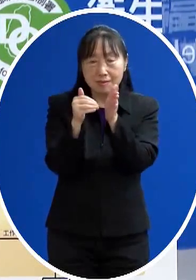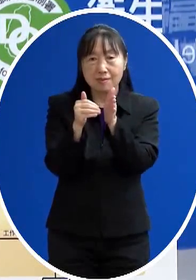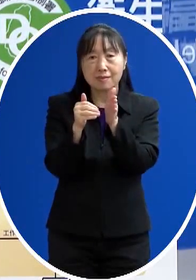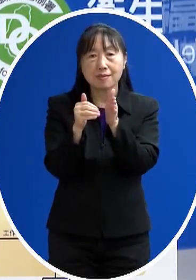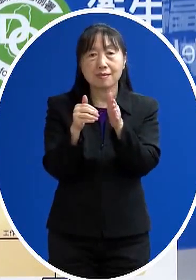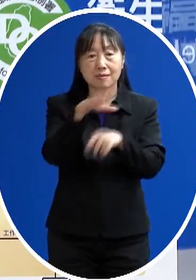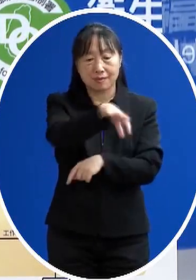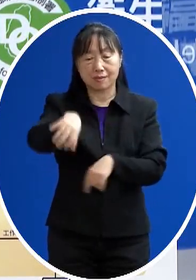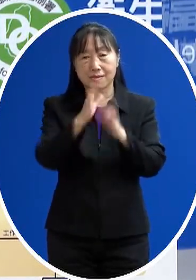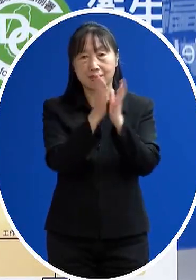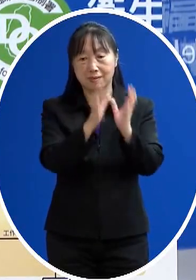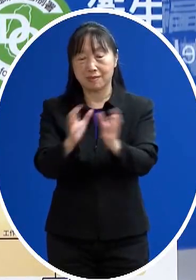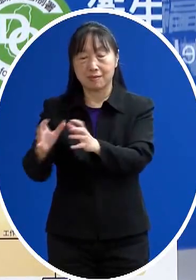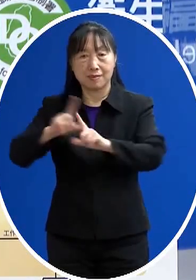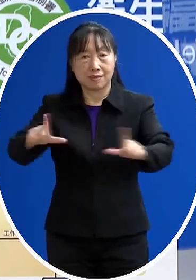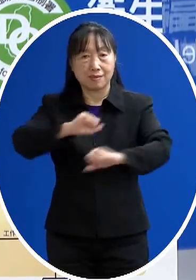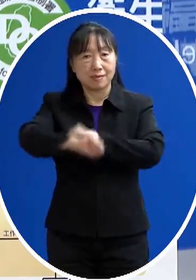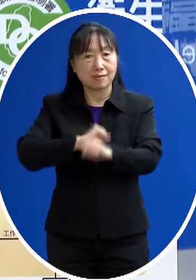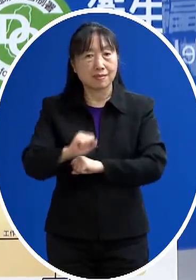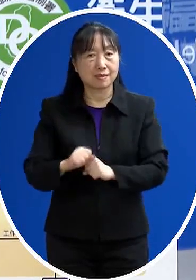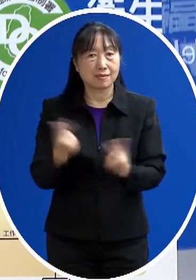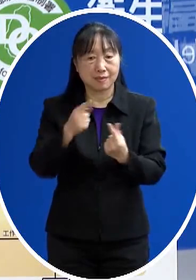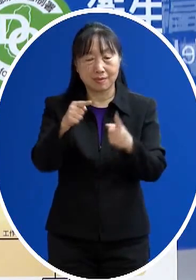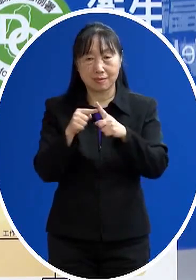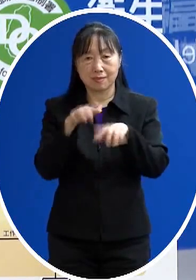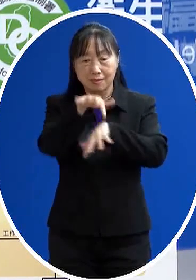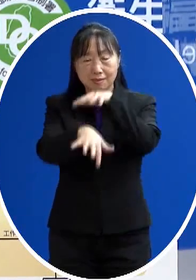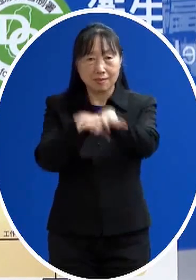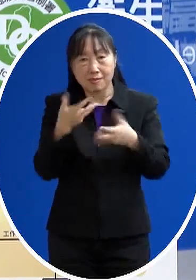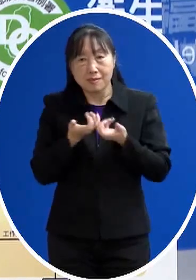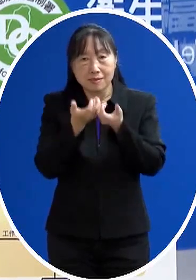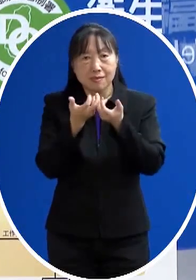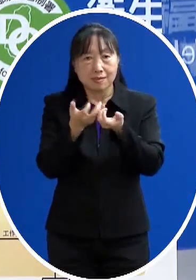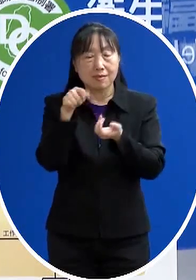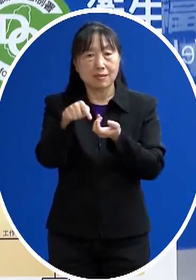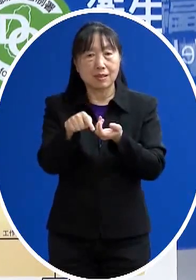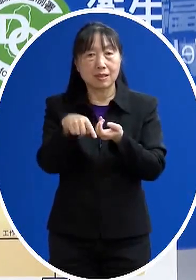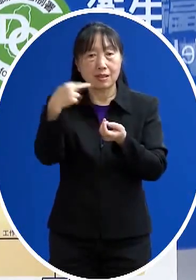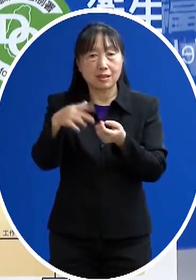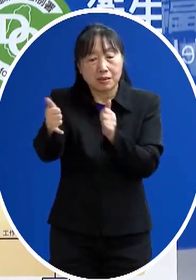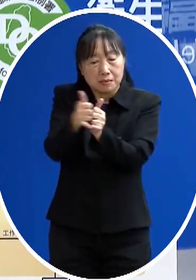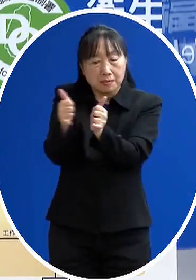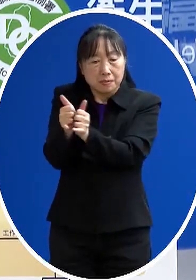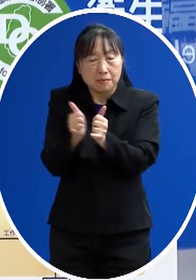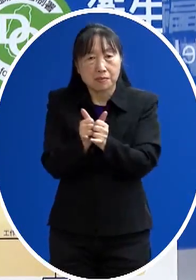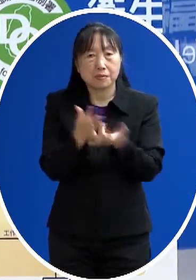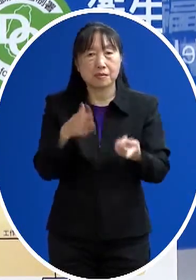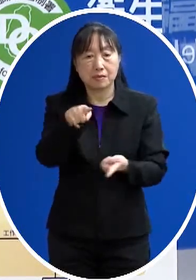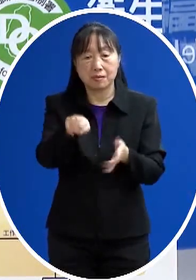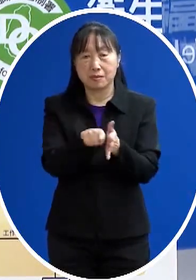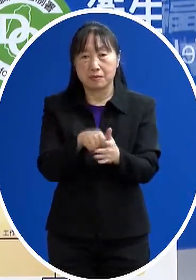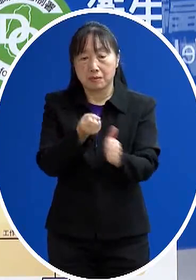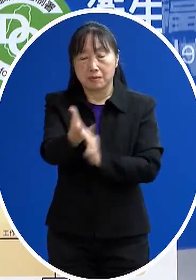型的集会活动，考量集会活动通常人潮拥挤，长时间且近距离的接触，具有高度